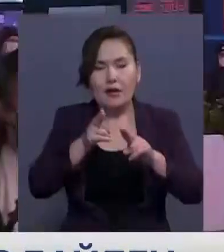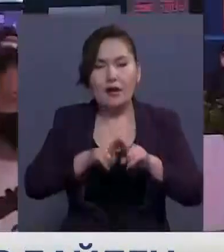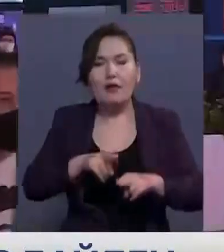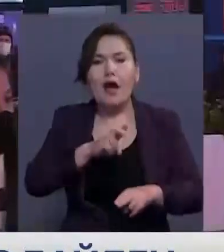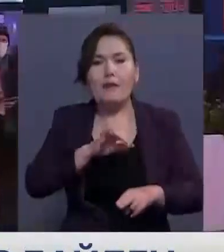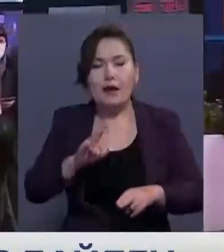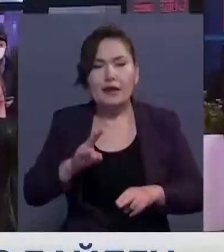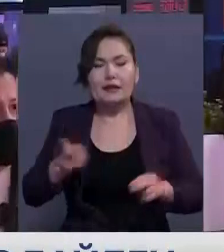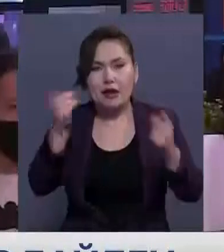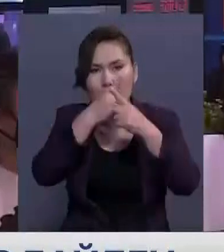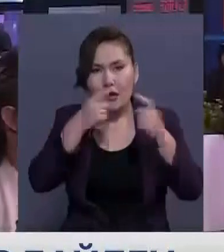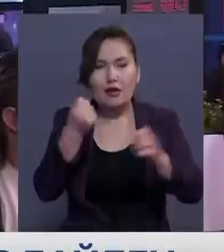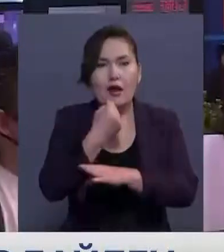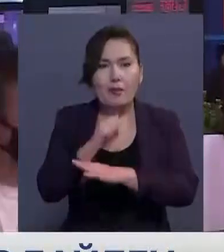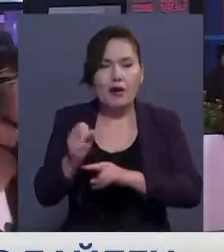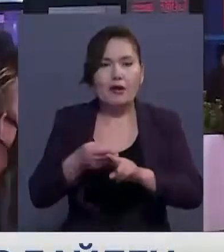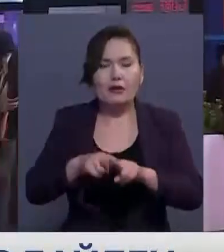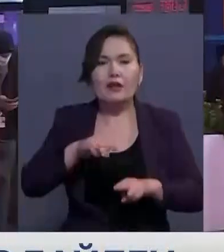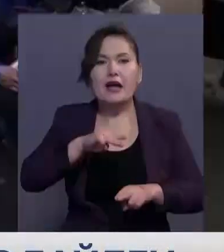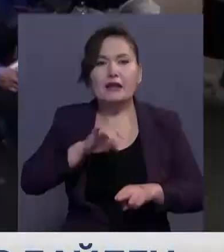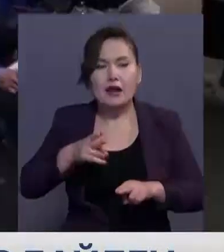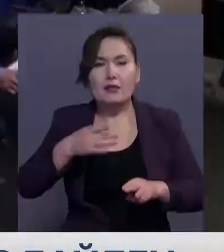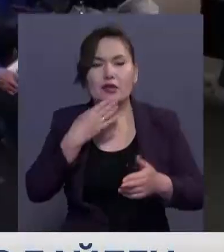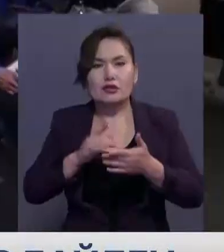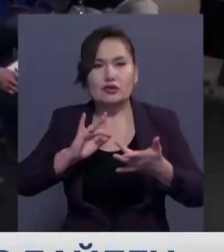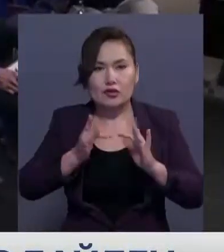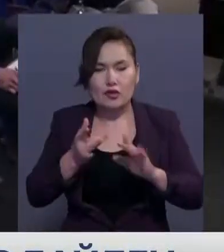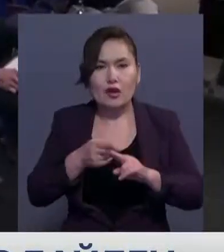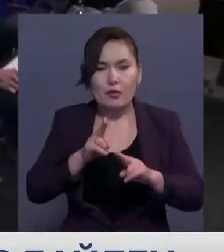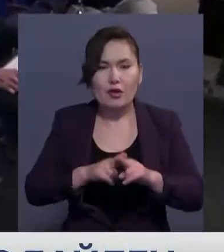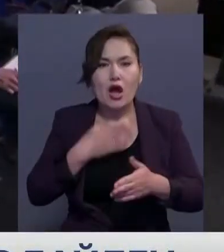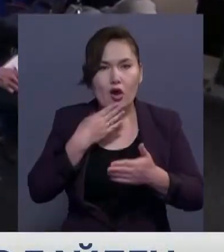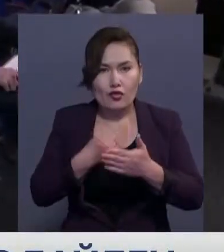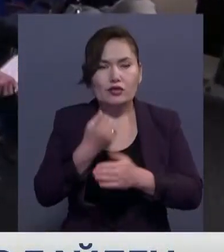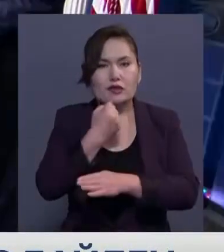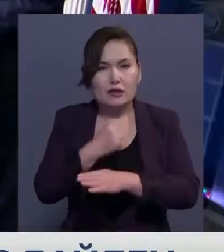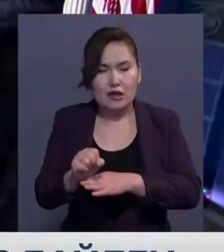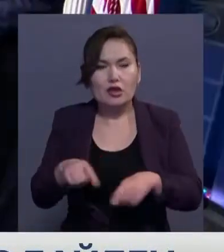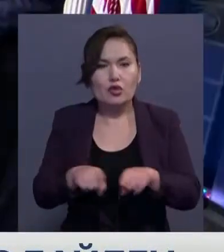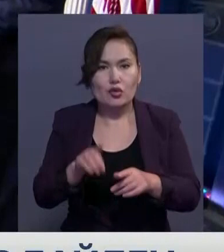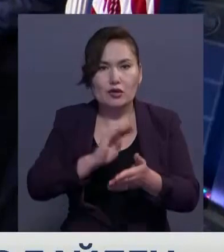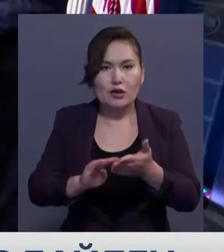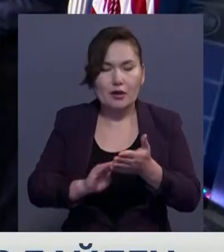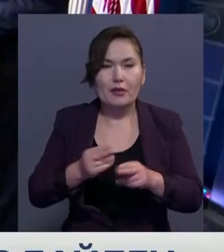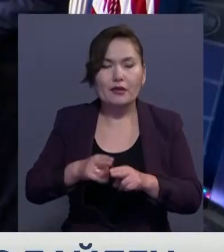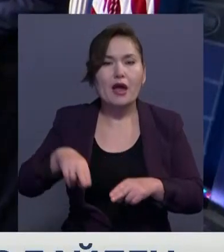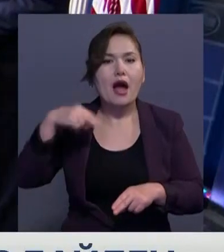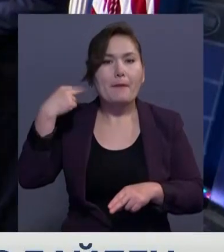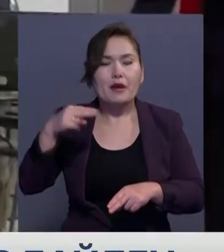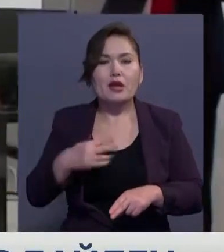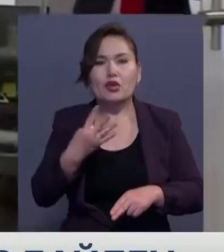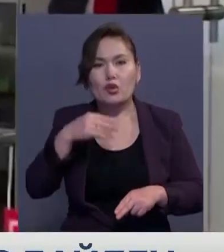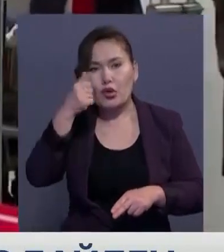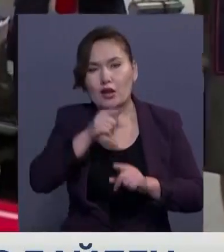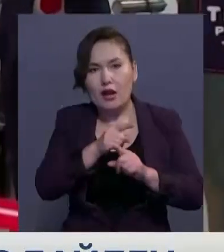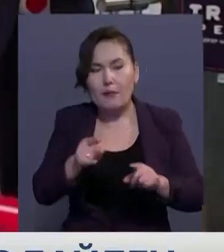түскенін хабарлағаннан кейін Трамп та қалыс қалмай Твиттердегі парақшасында өзінің жеңіске жеткенін жазды. Жалпы президент болған 4 жыл